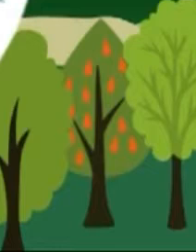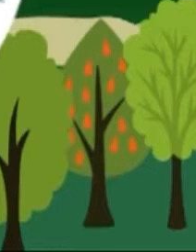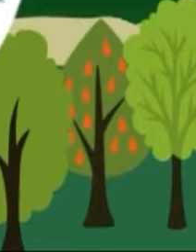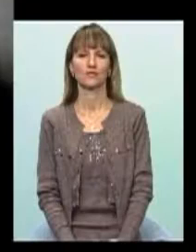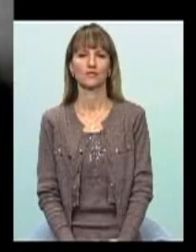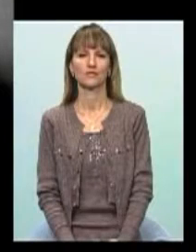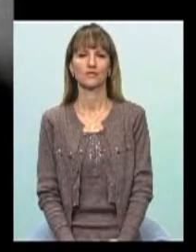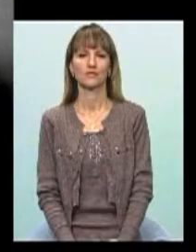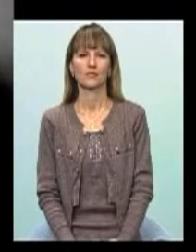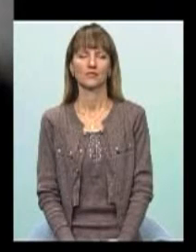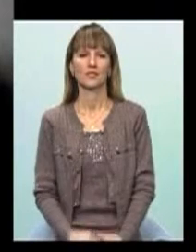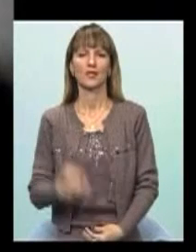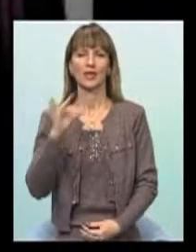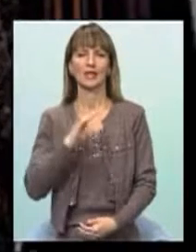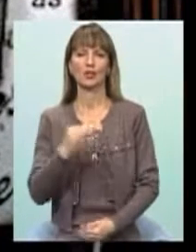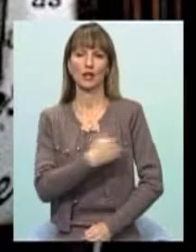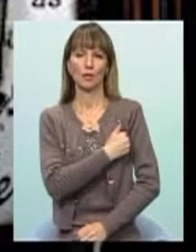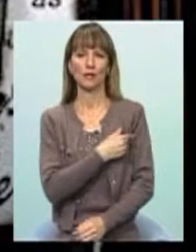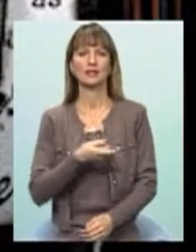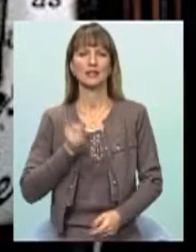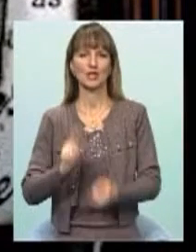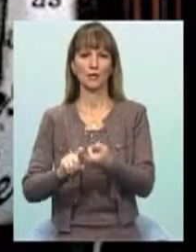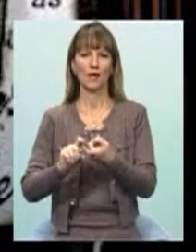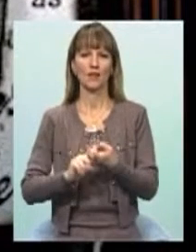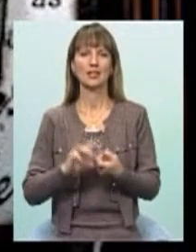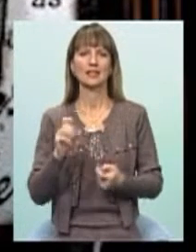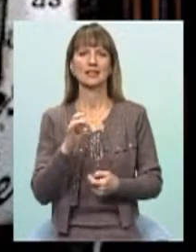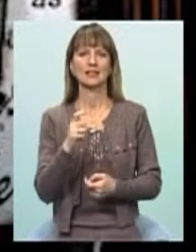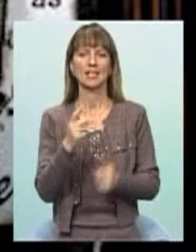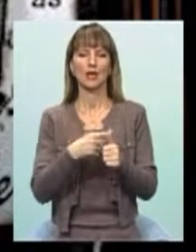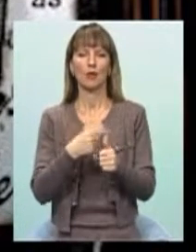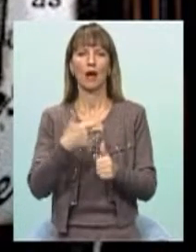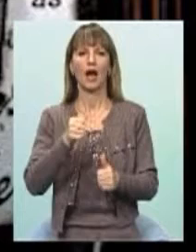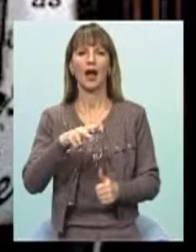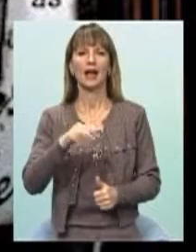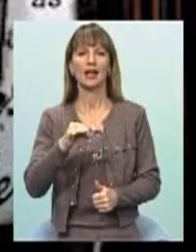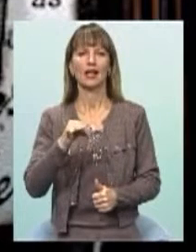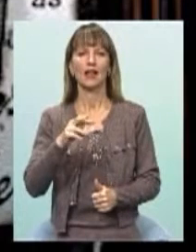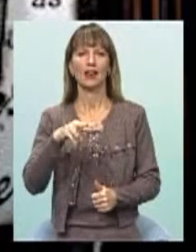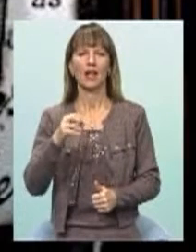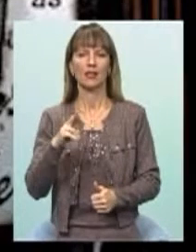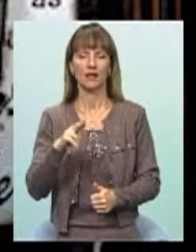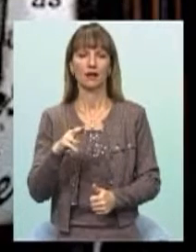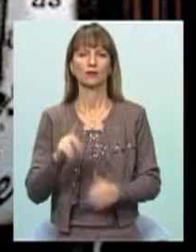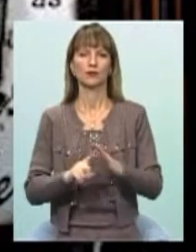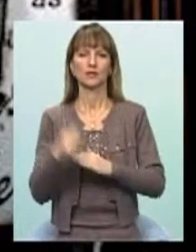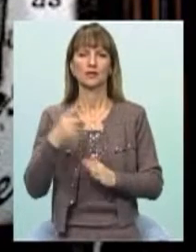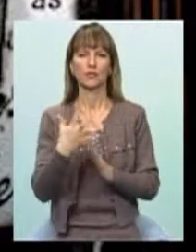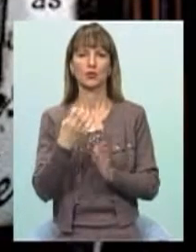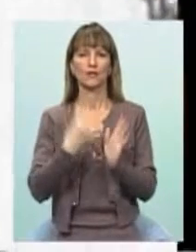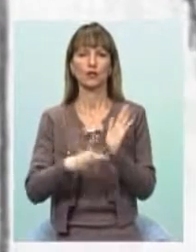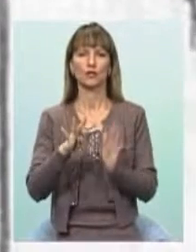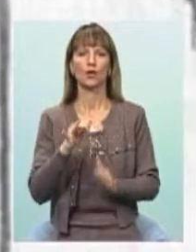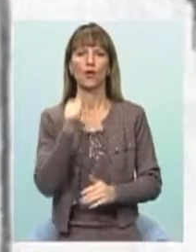Історія термометра тісно пов'язана з ім'ям Галілео Галілея. Саме він у